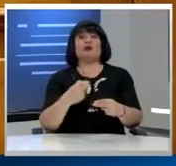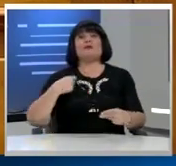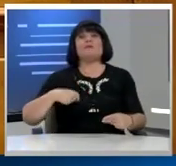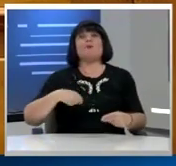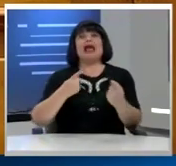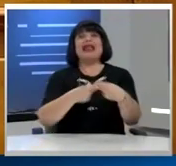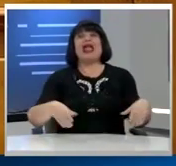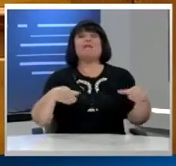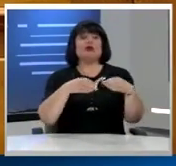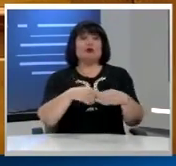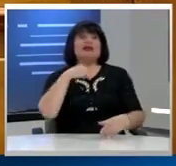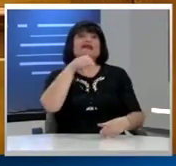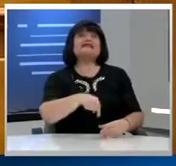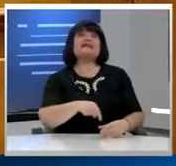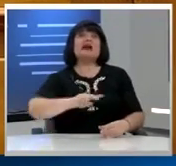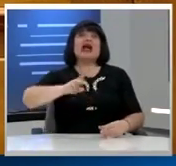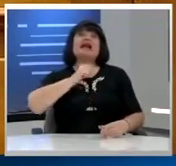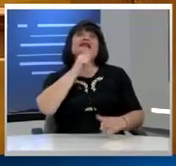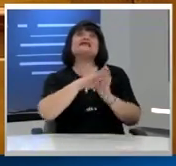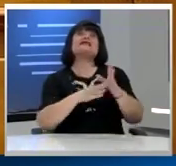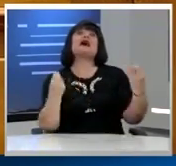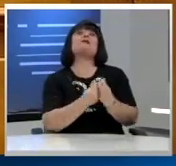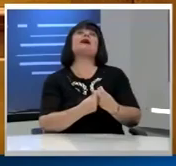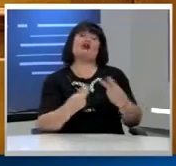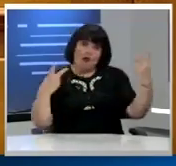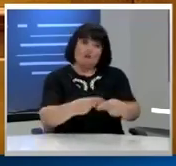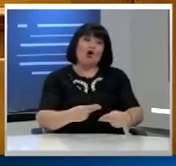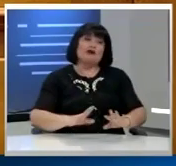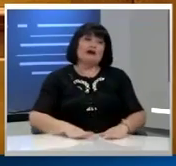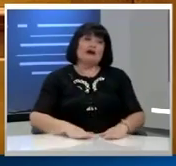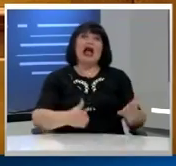της Επιτροπής. Σήμερα δεν είναι αντισυνταγματικό να διακοπεί